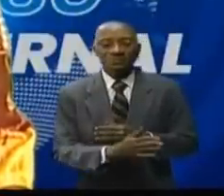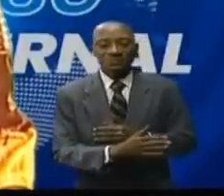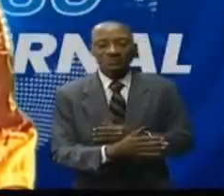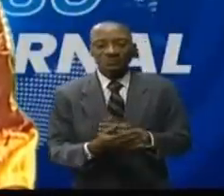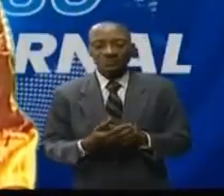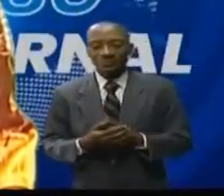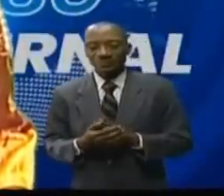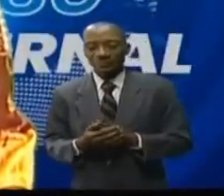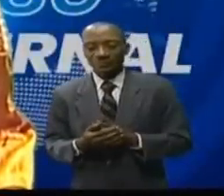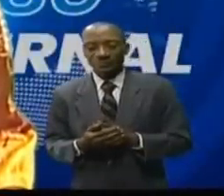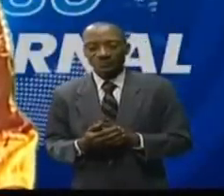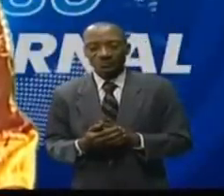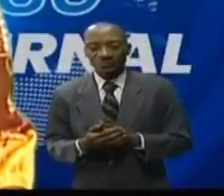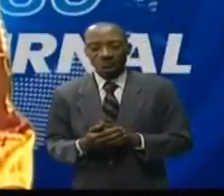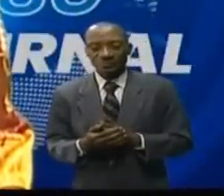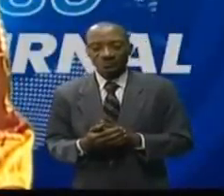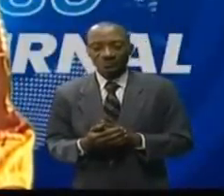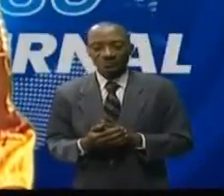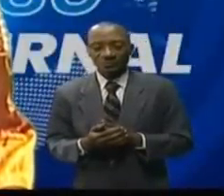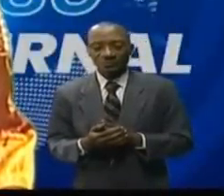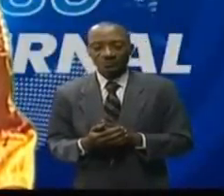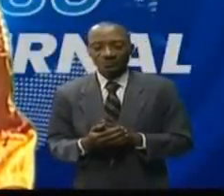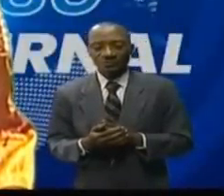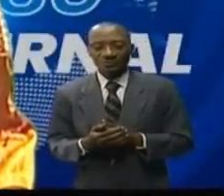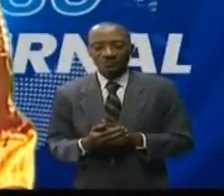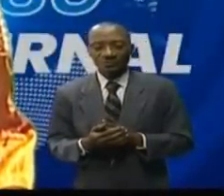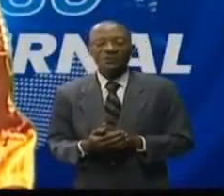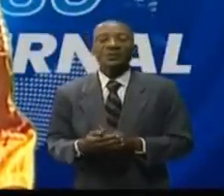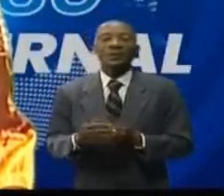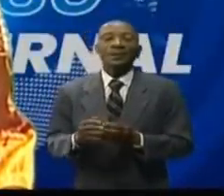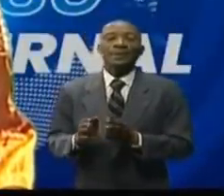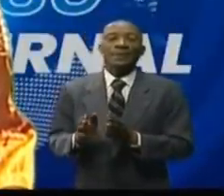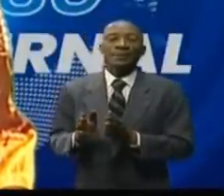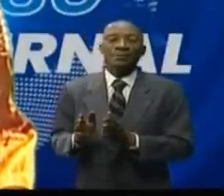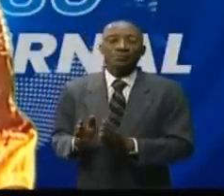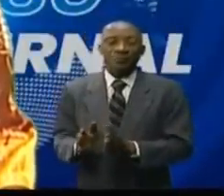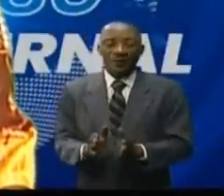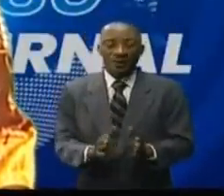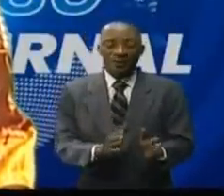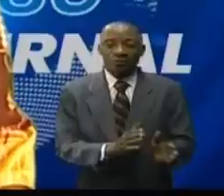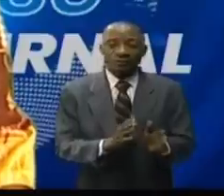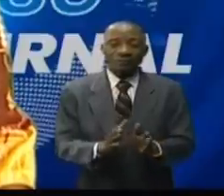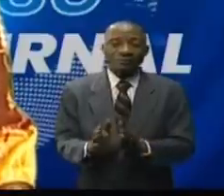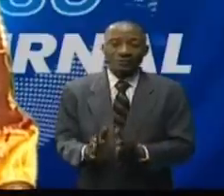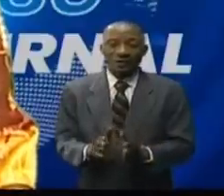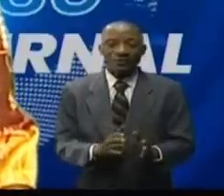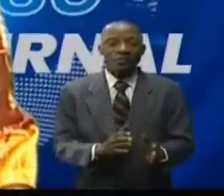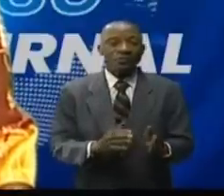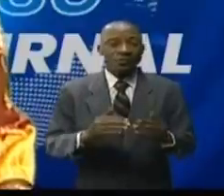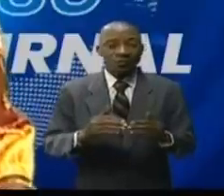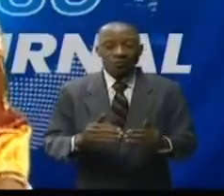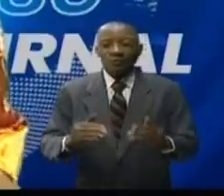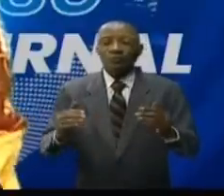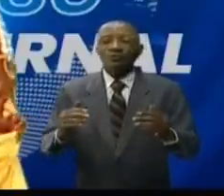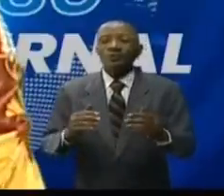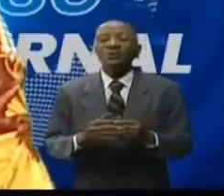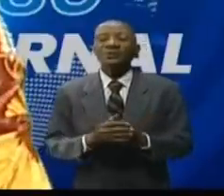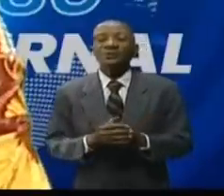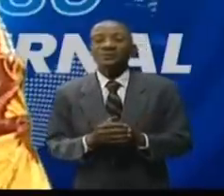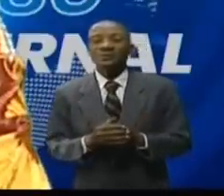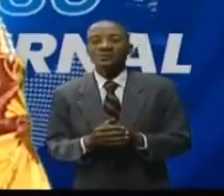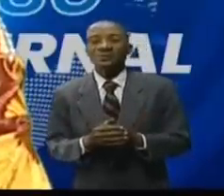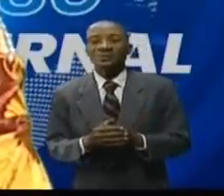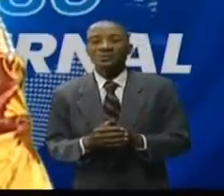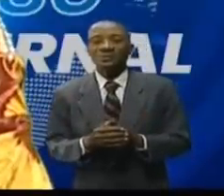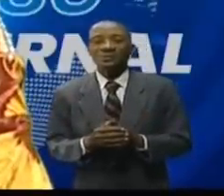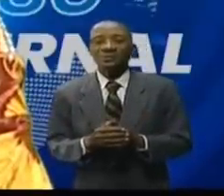Présentation de l'évolution des préparatifs de l'opération de révision du fichier électoral et du processus électoral. Elle se fera au Palais du Peuple